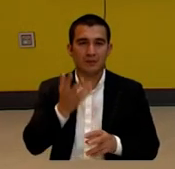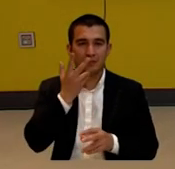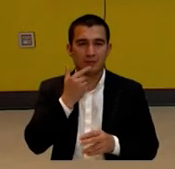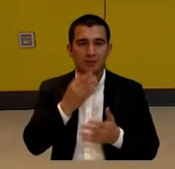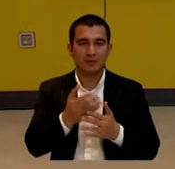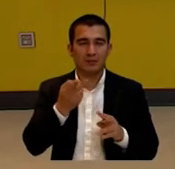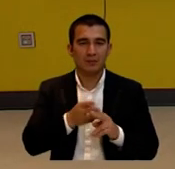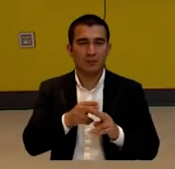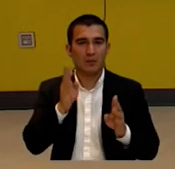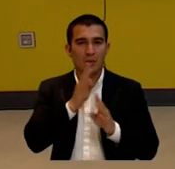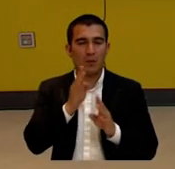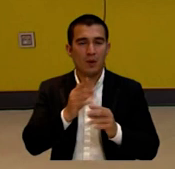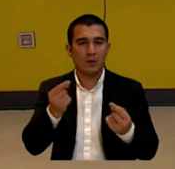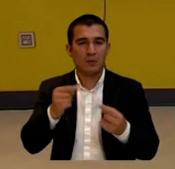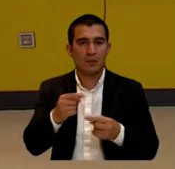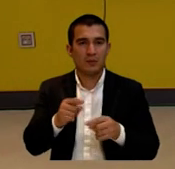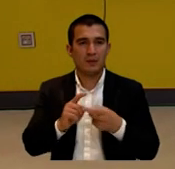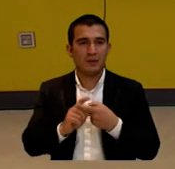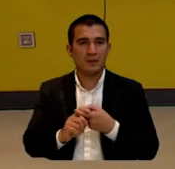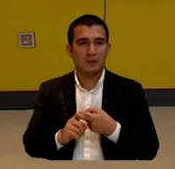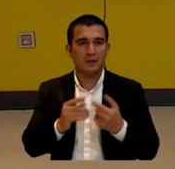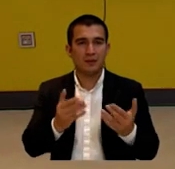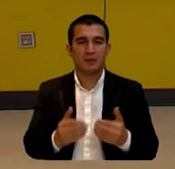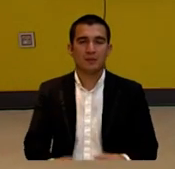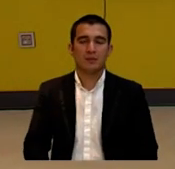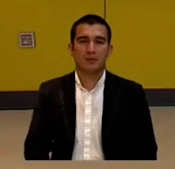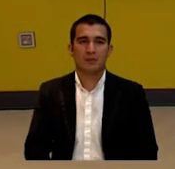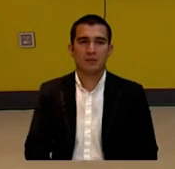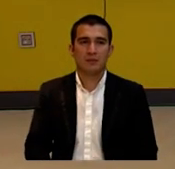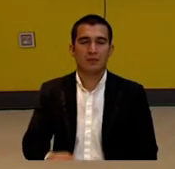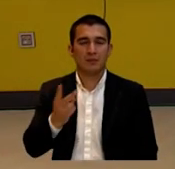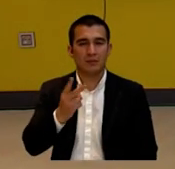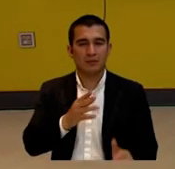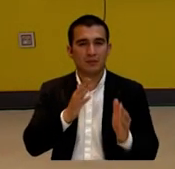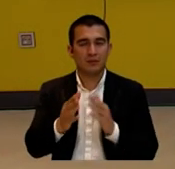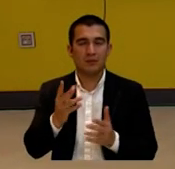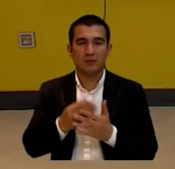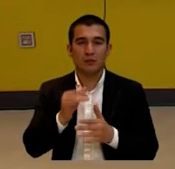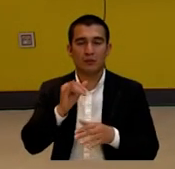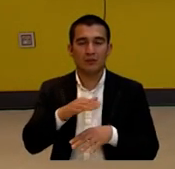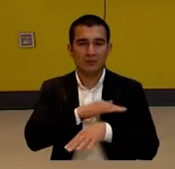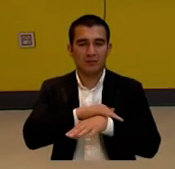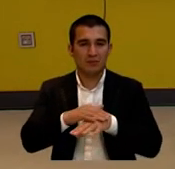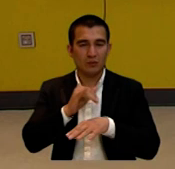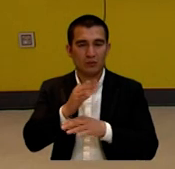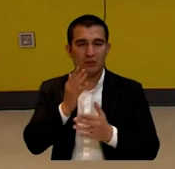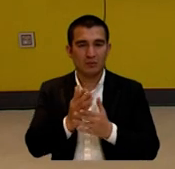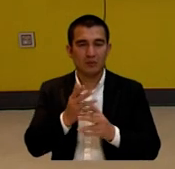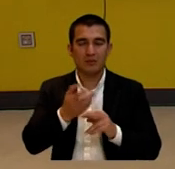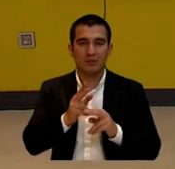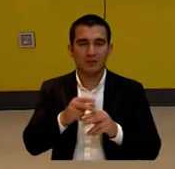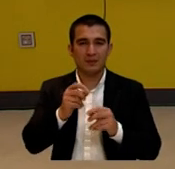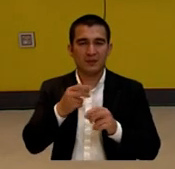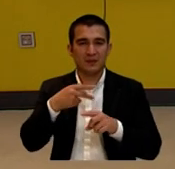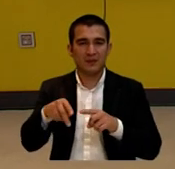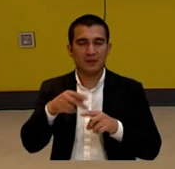мүхуд шарайдігі бағылықлыгі. Иккінші, үсті дә сугелләрі болып, зәқарлы